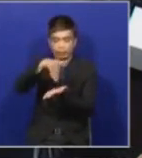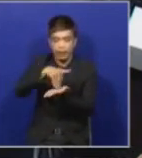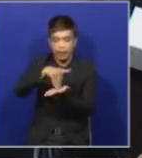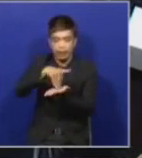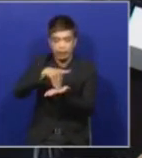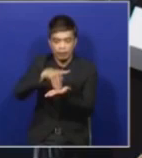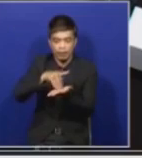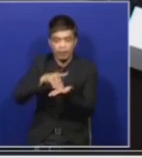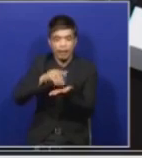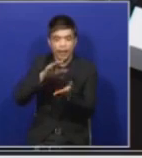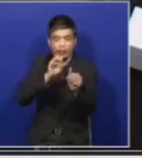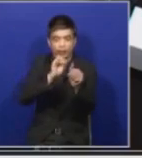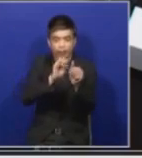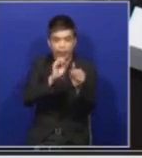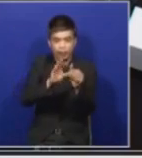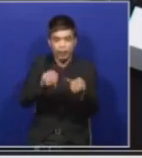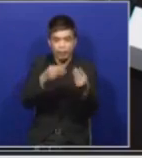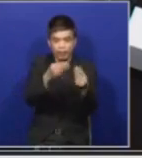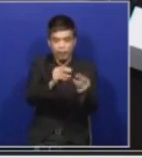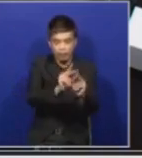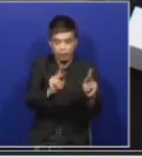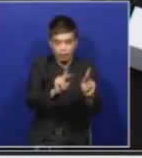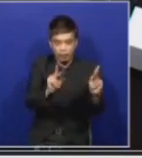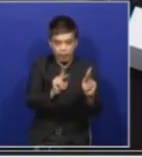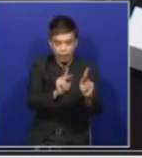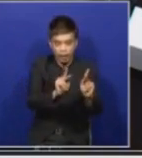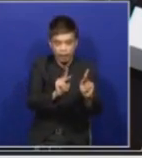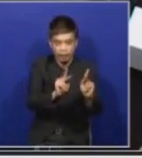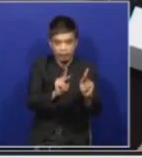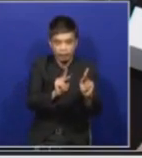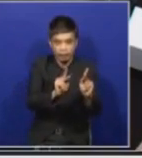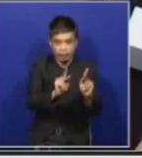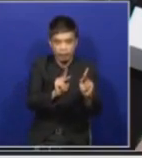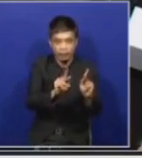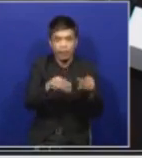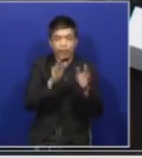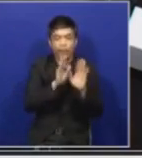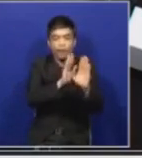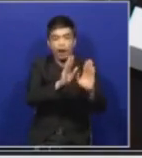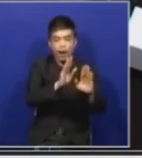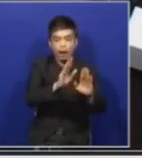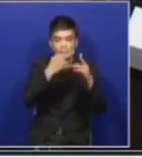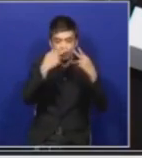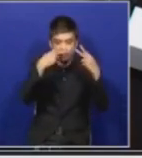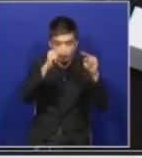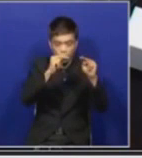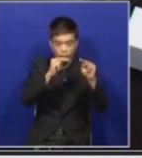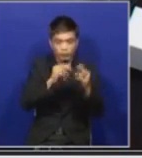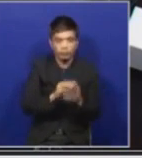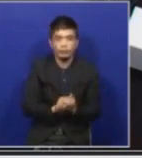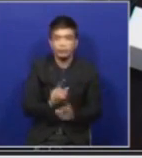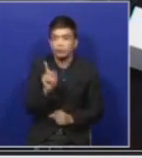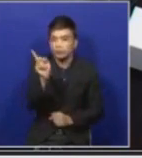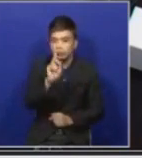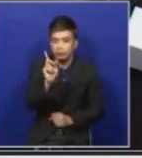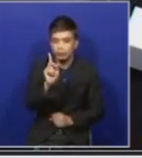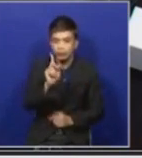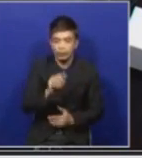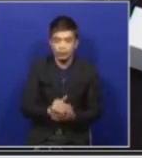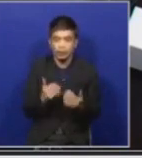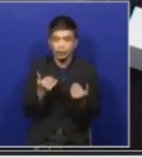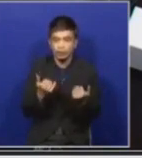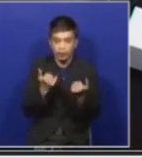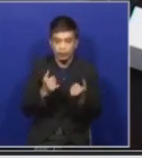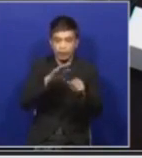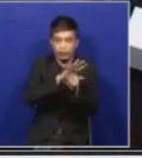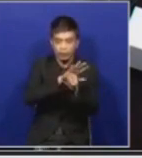ธิการวิสามัญถึงท่านนายกรัฐมนตรีดังนี้ครับสืบเนื่องจากวิกฤตโควิดของประเท